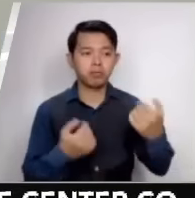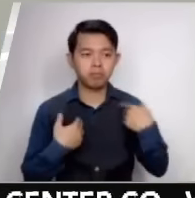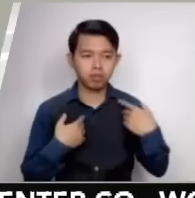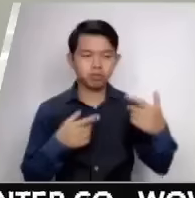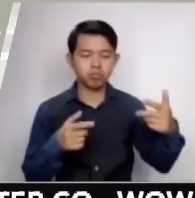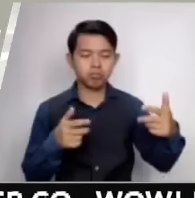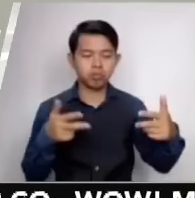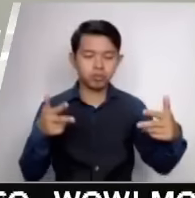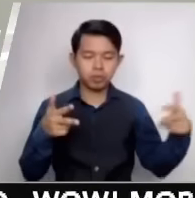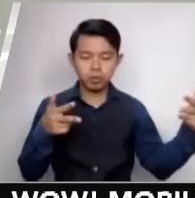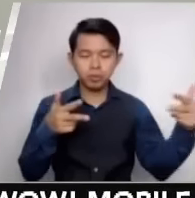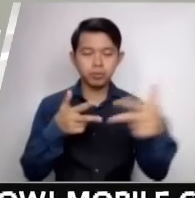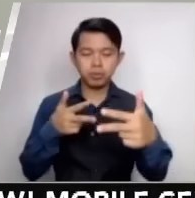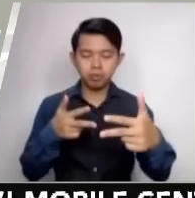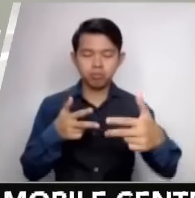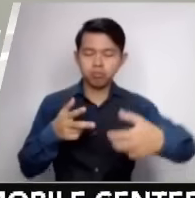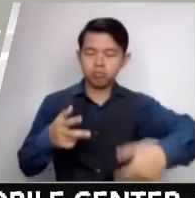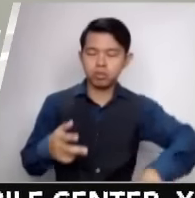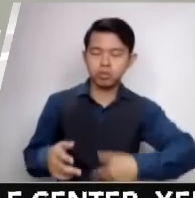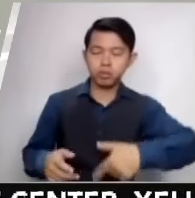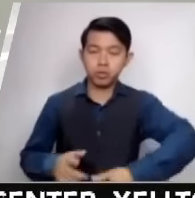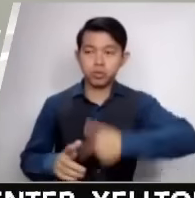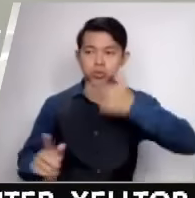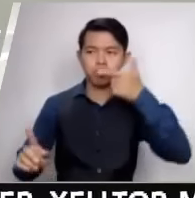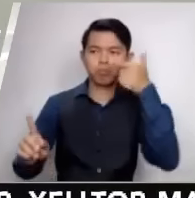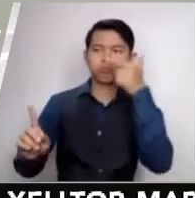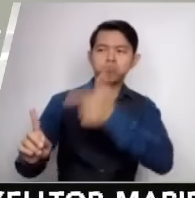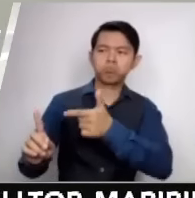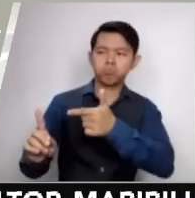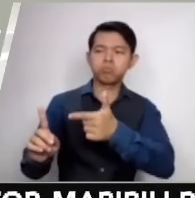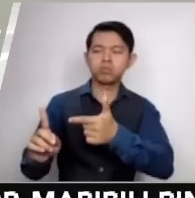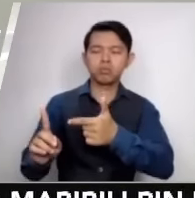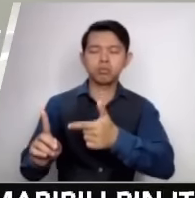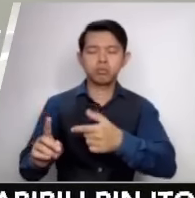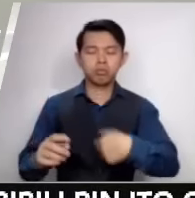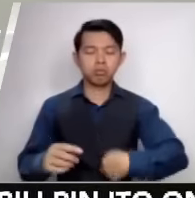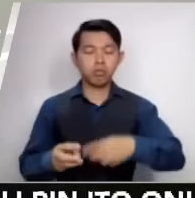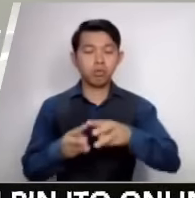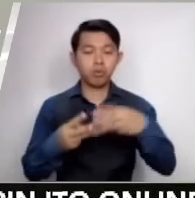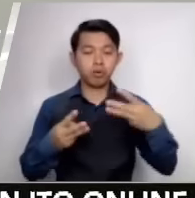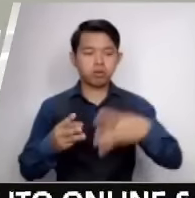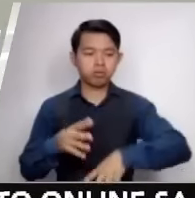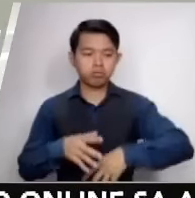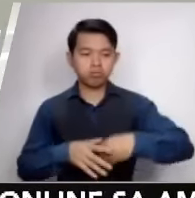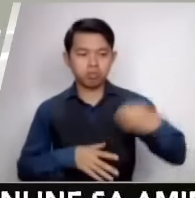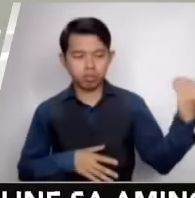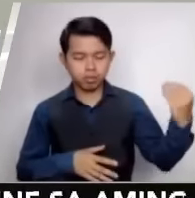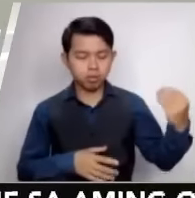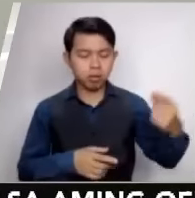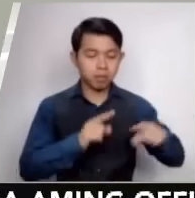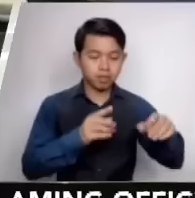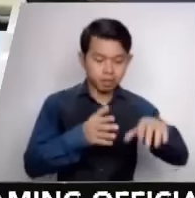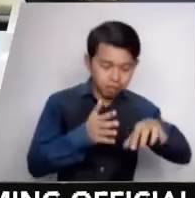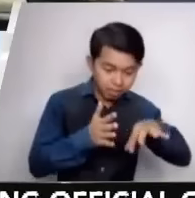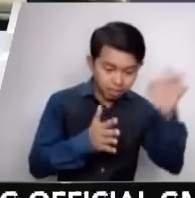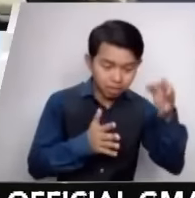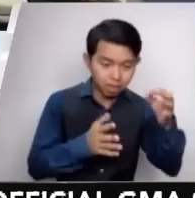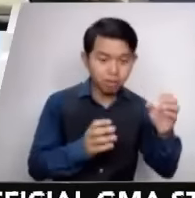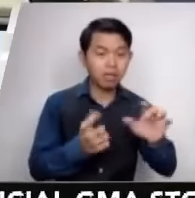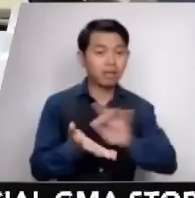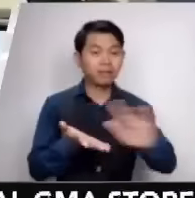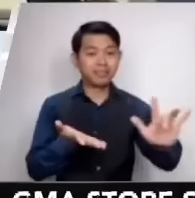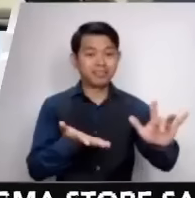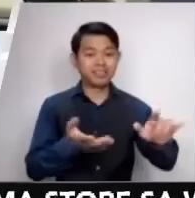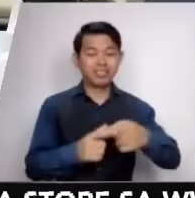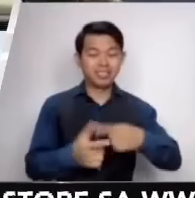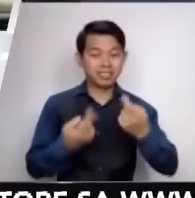kami ng baril. Nung nakuha po yung wallet ko na walang laman, ibinalik po sa akin, tapos pinilit ka agawin yung motor. Mahalaga pa